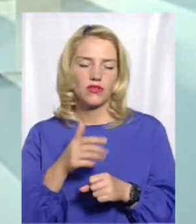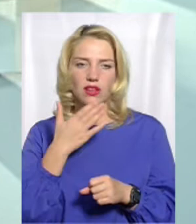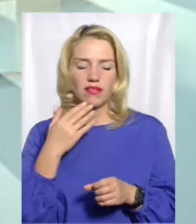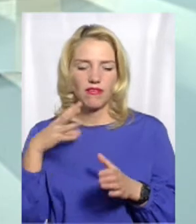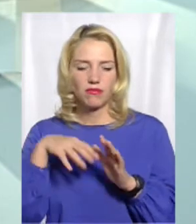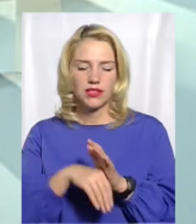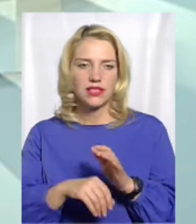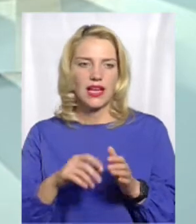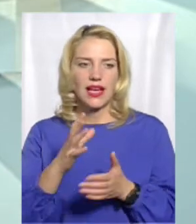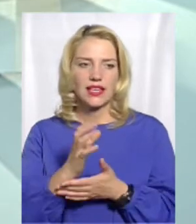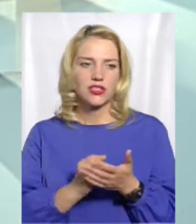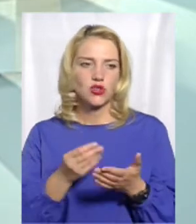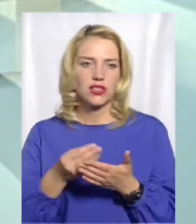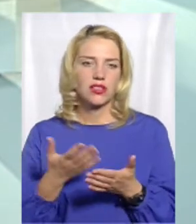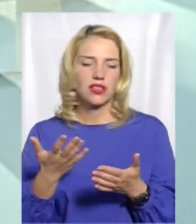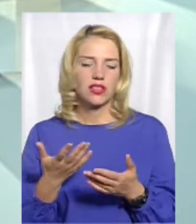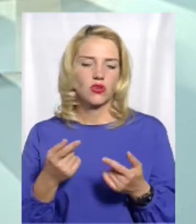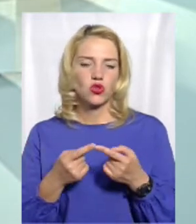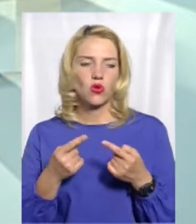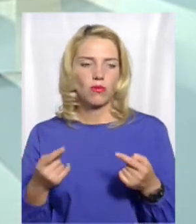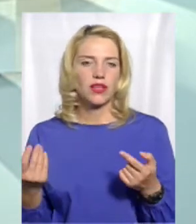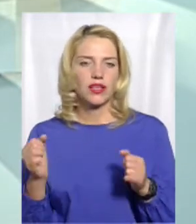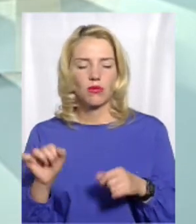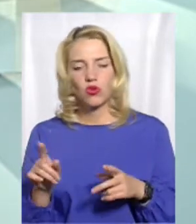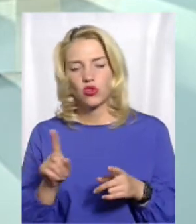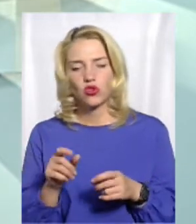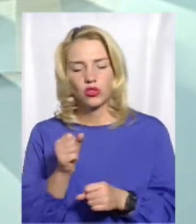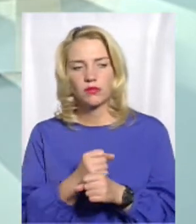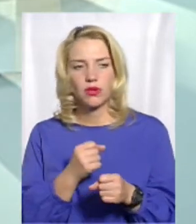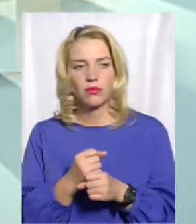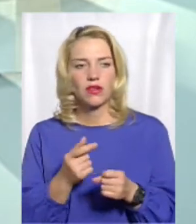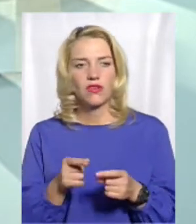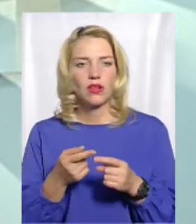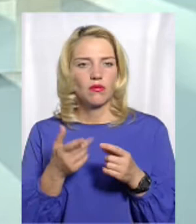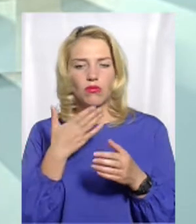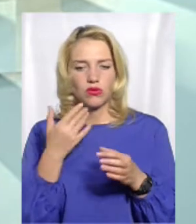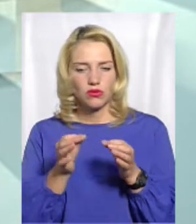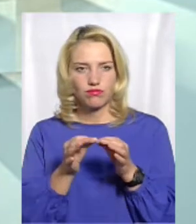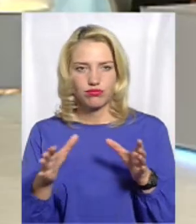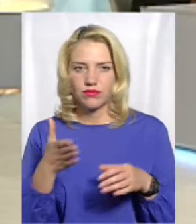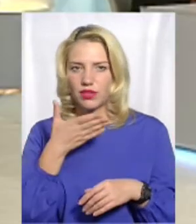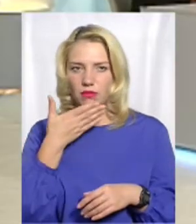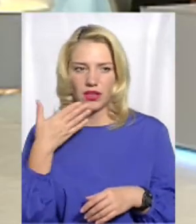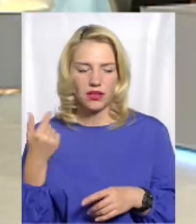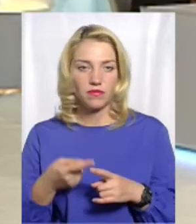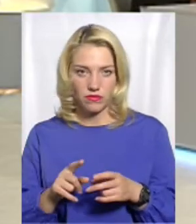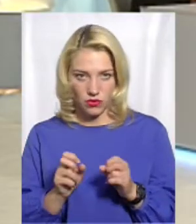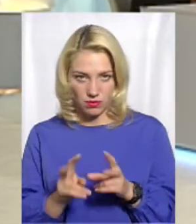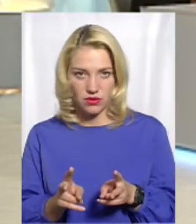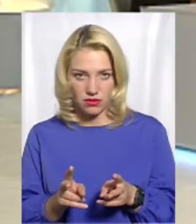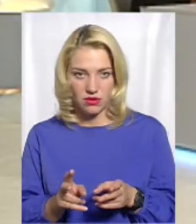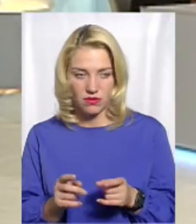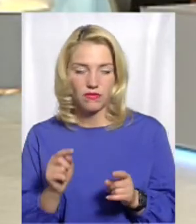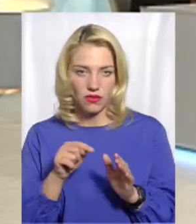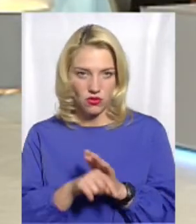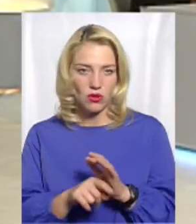собі ресурсу цінних якихось компонентів, з яких можна щось переробити, і вони просто не розкладаються. Саме небезпека саме в